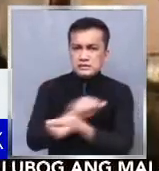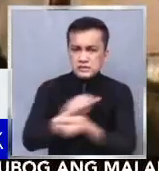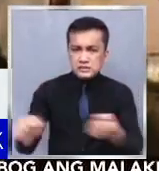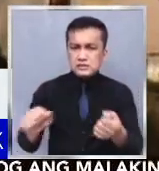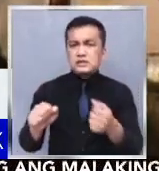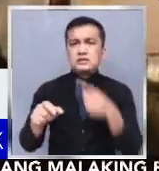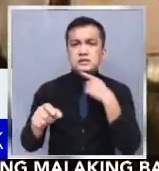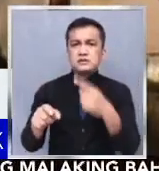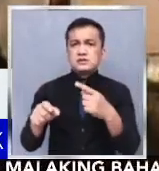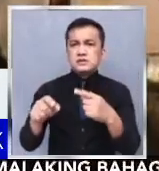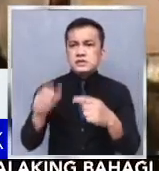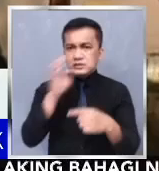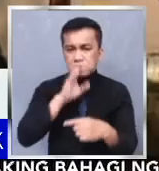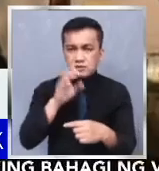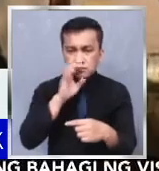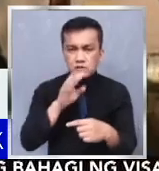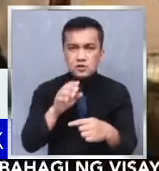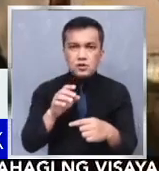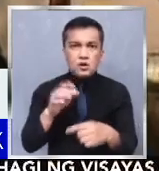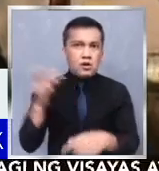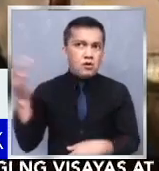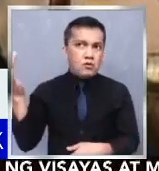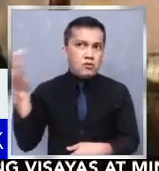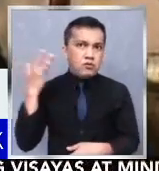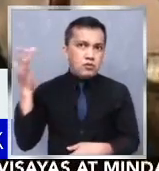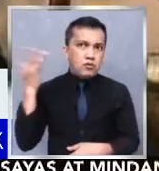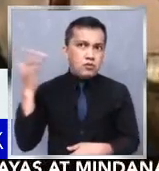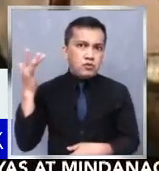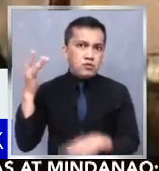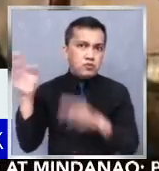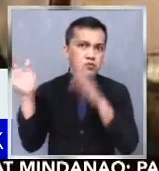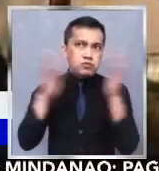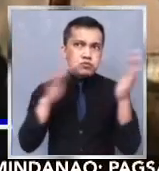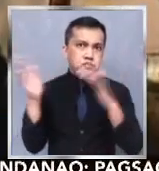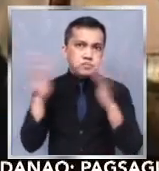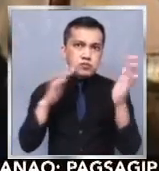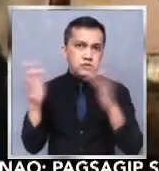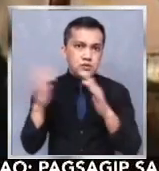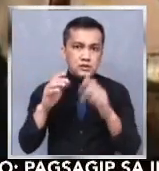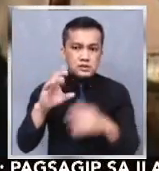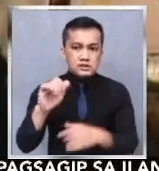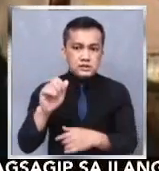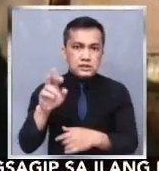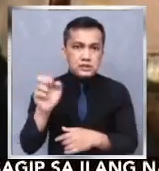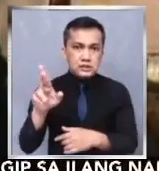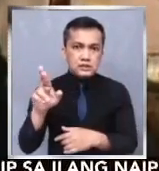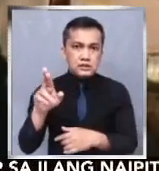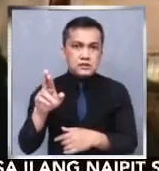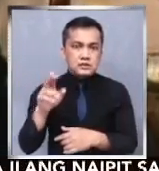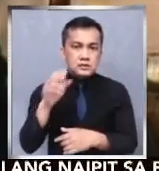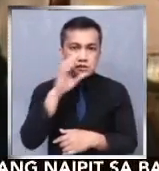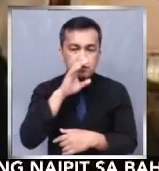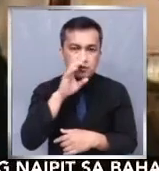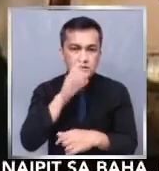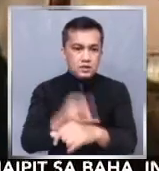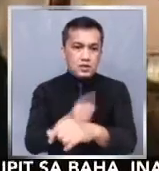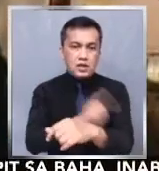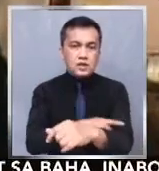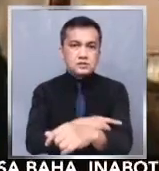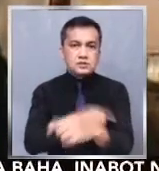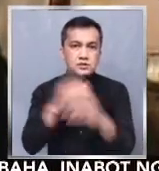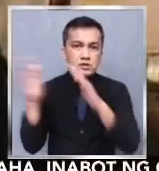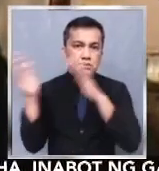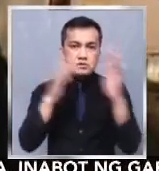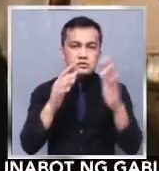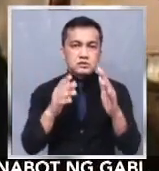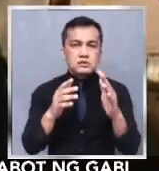na sumisipol ang hangin nang humampas ang bagyong Odette sa Carcar City sa Cebu. Sa lakas ng hangin, maraming istruktura ang napinsala sa